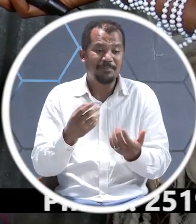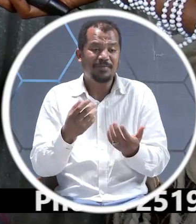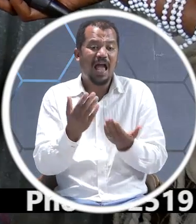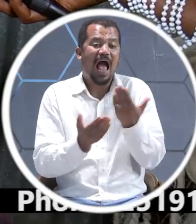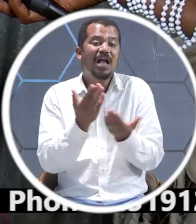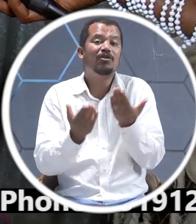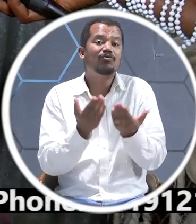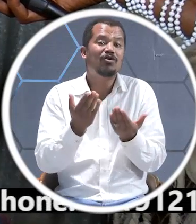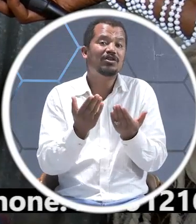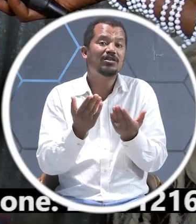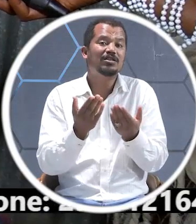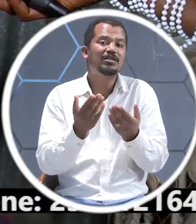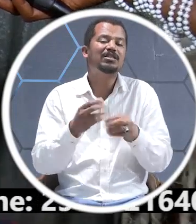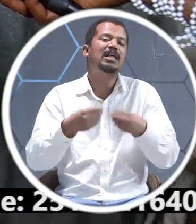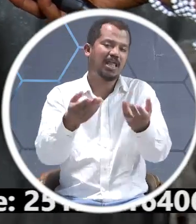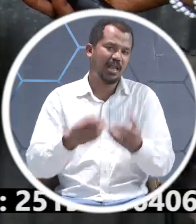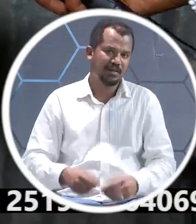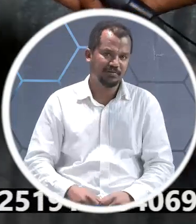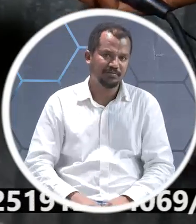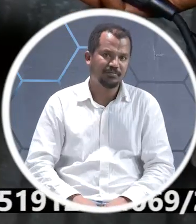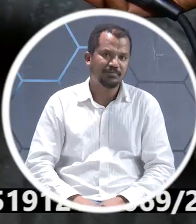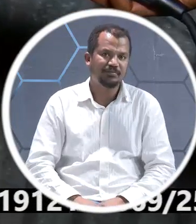ወደ አገልግሎት ወደ ሂጃጭ ይቀር።